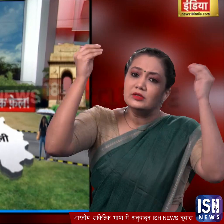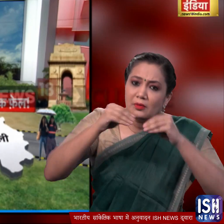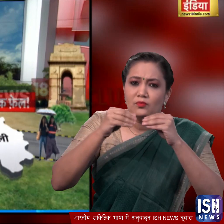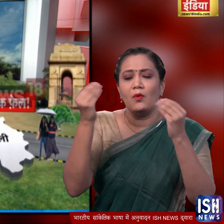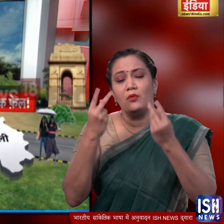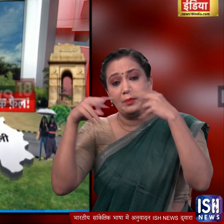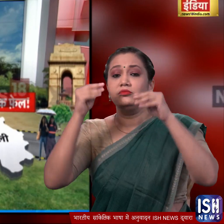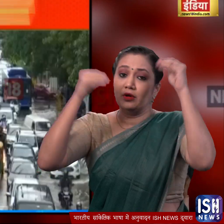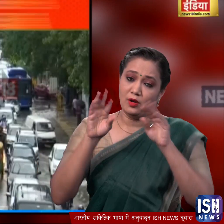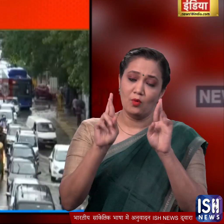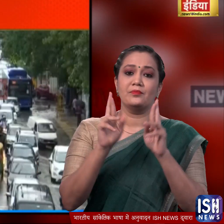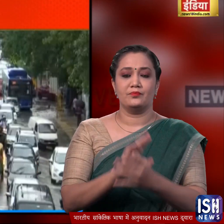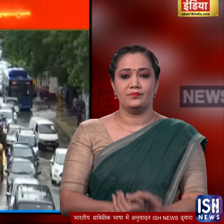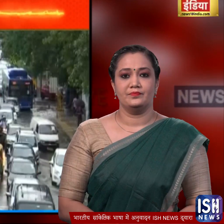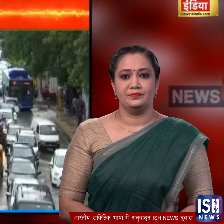जताई गई।